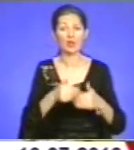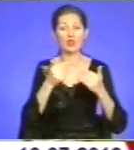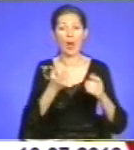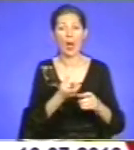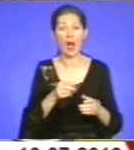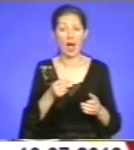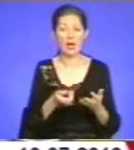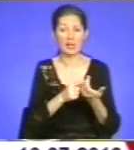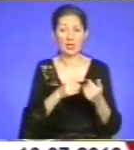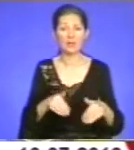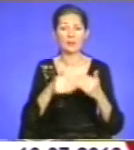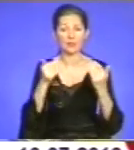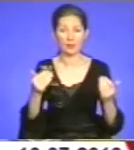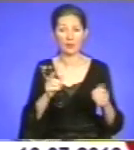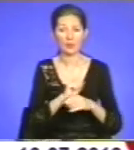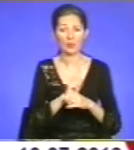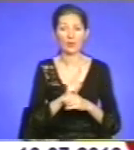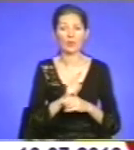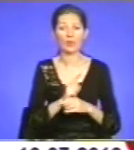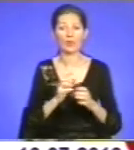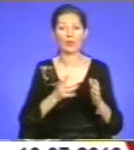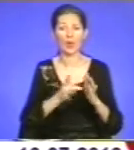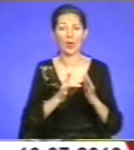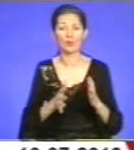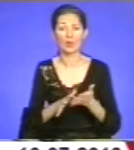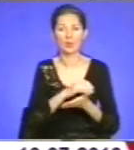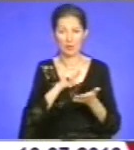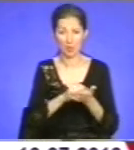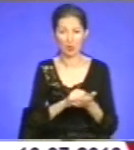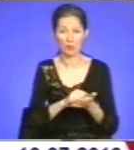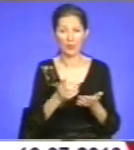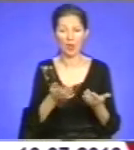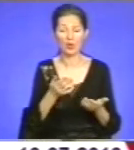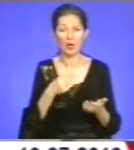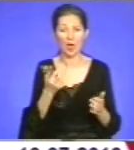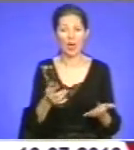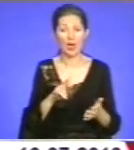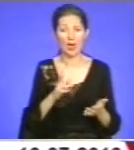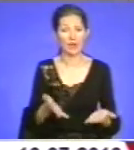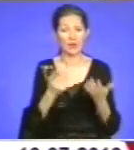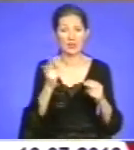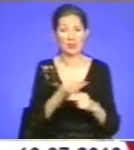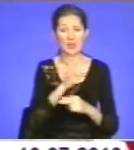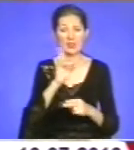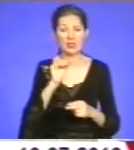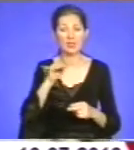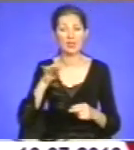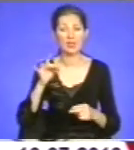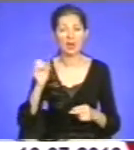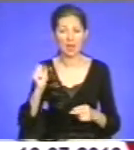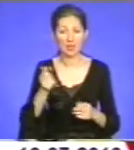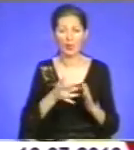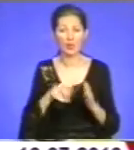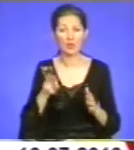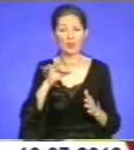норму, фрукти утилізують. Однак, як виявилося, без нітратів кавунів і день не буває. Ми виявляємо підвищений вміст